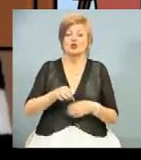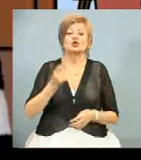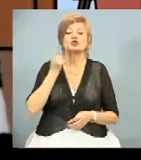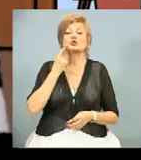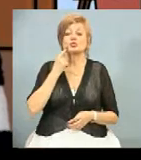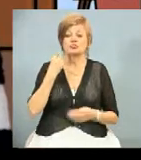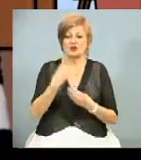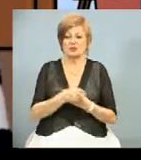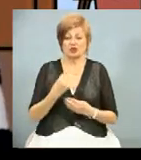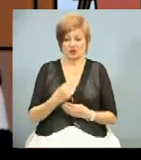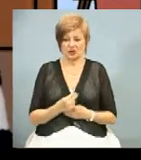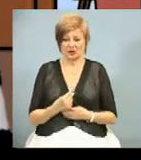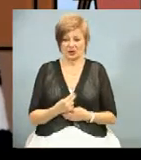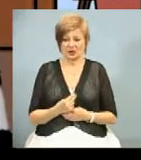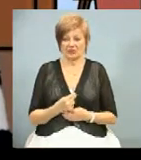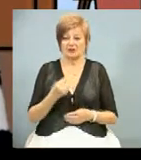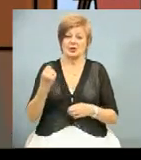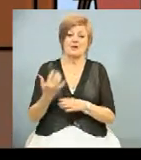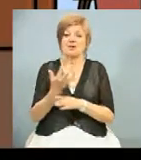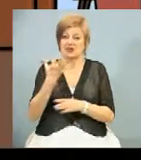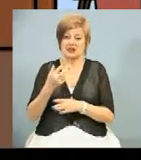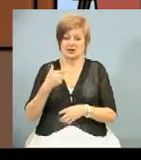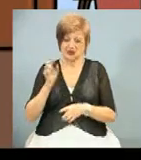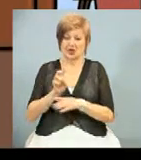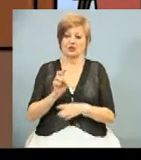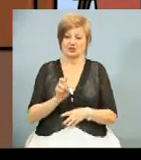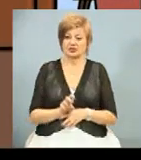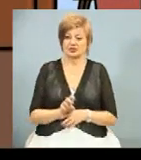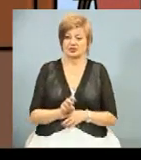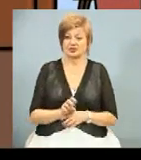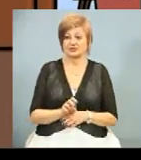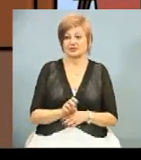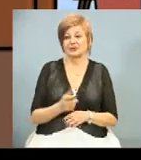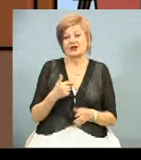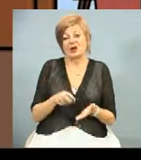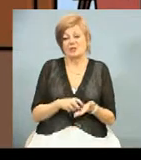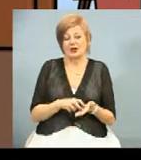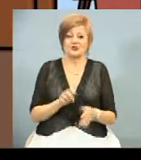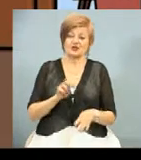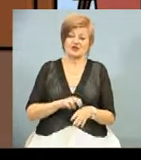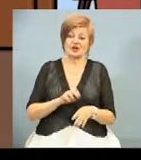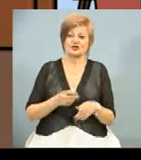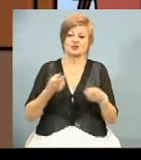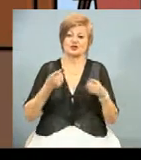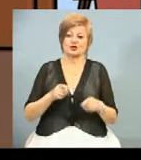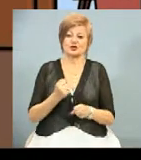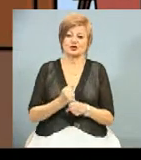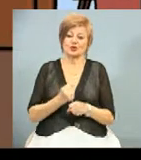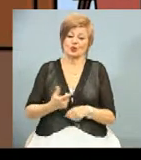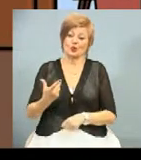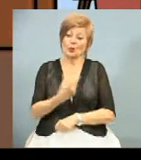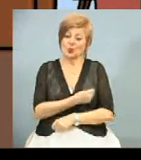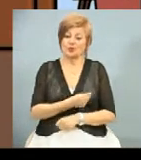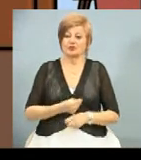делают. Я раз пять туда ходила. Я их не боюсь. Я боюсь у врачей, потому что они делают